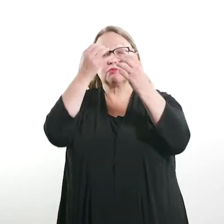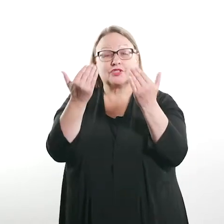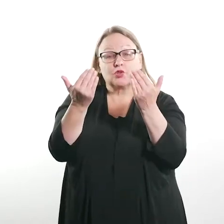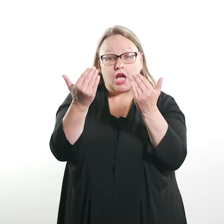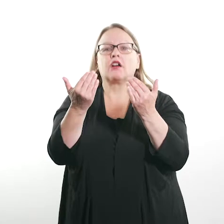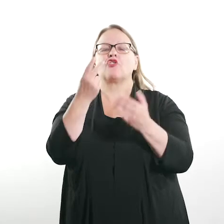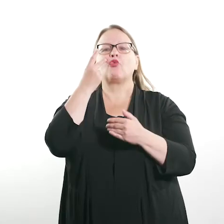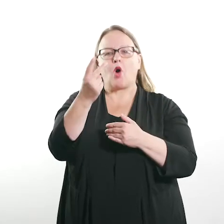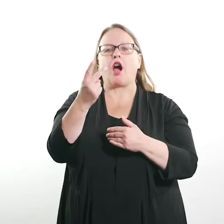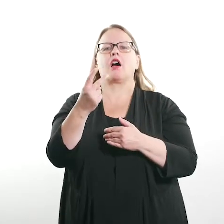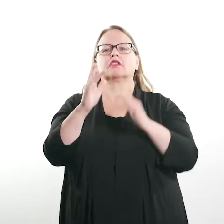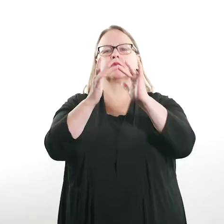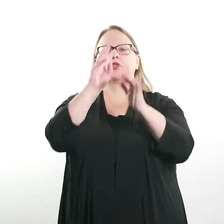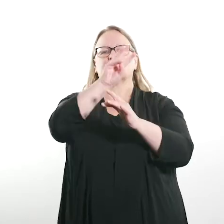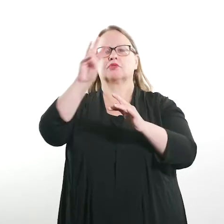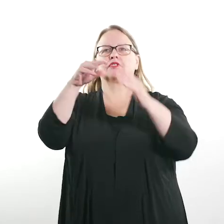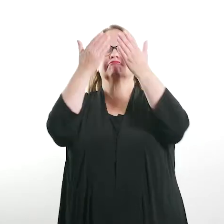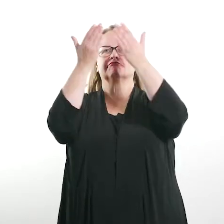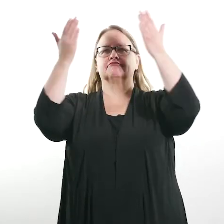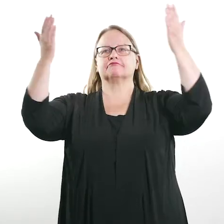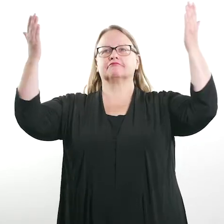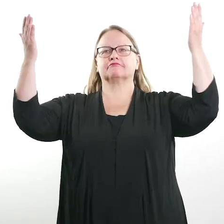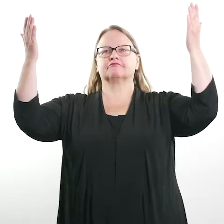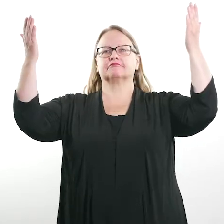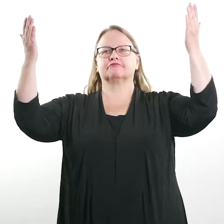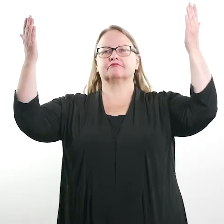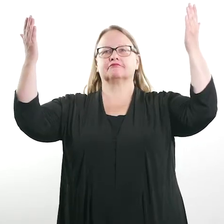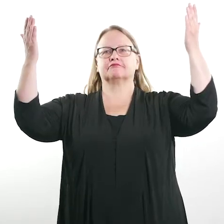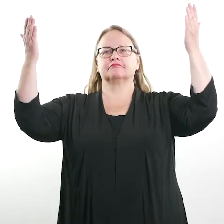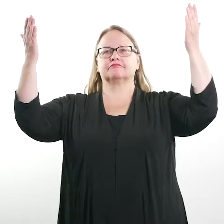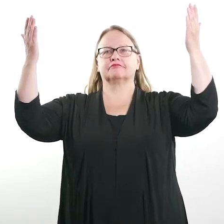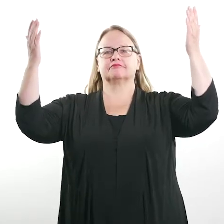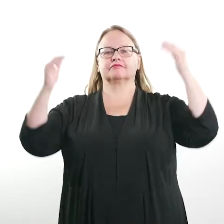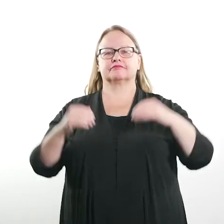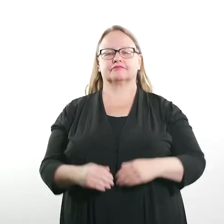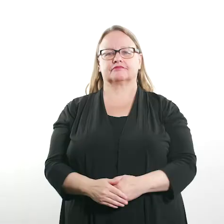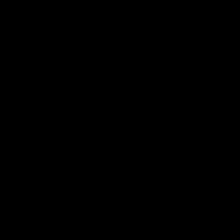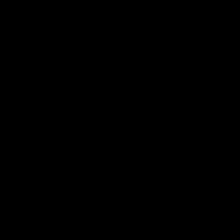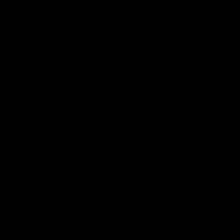pouvez vous diriger à canada.ca/gc-accessible.